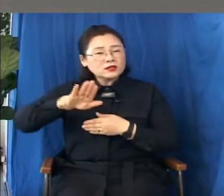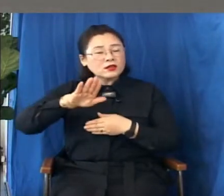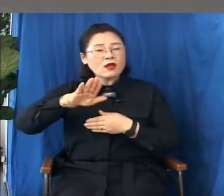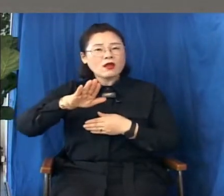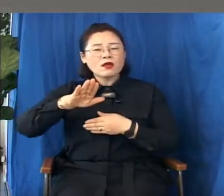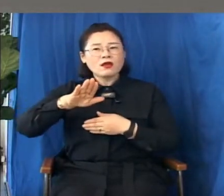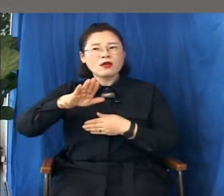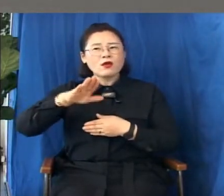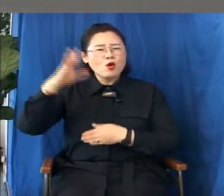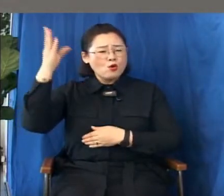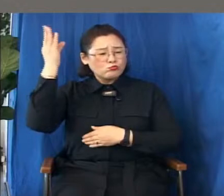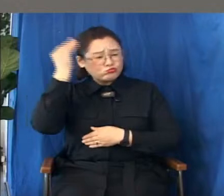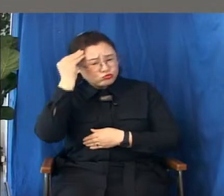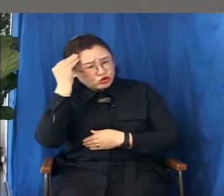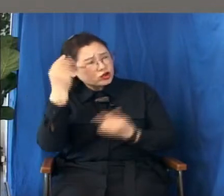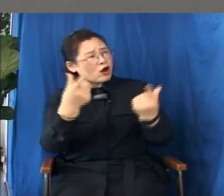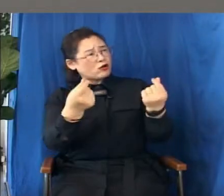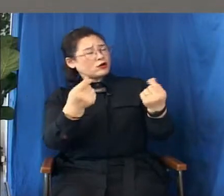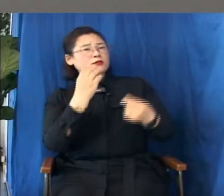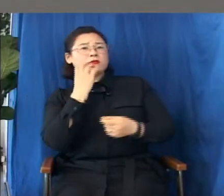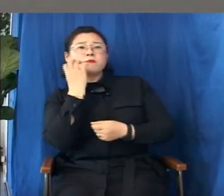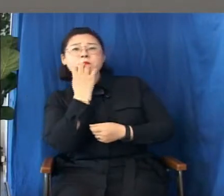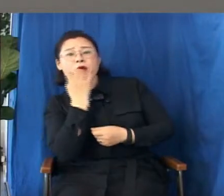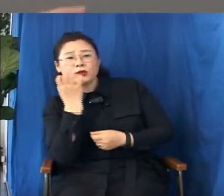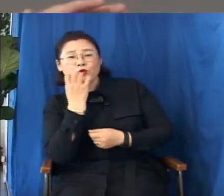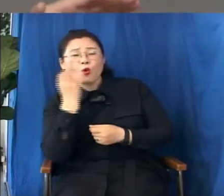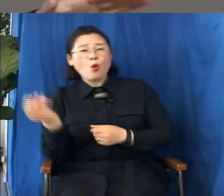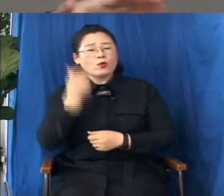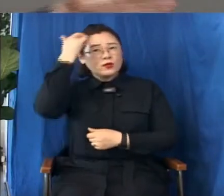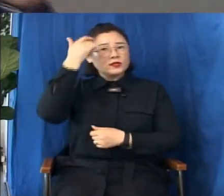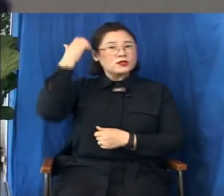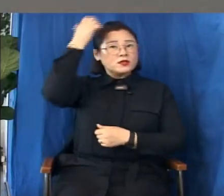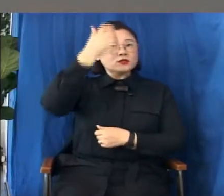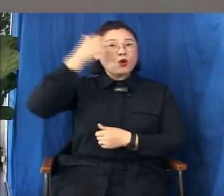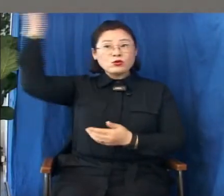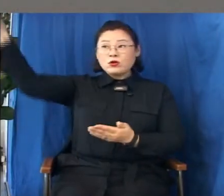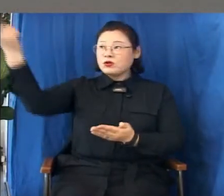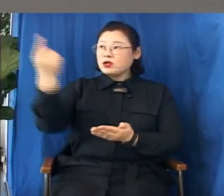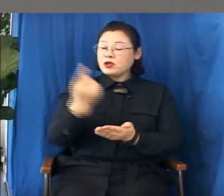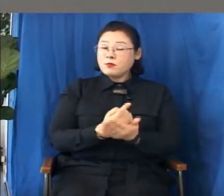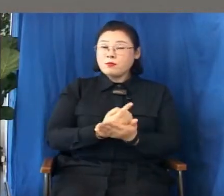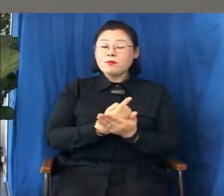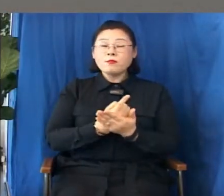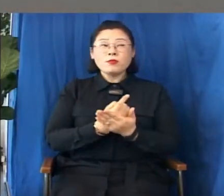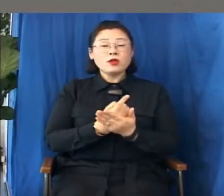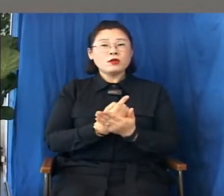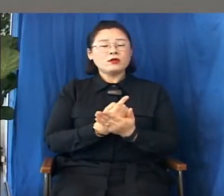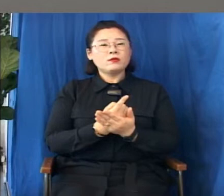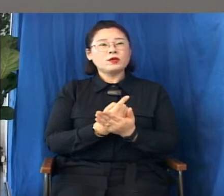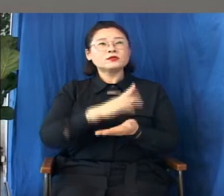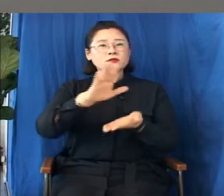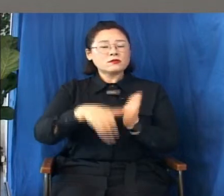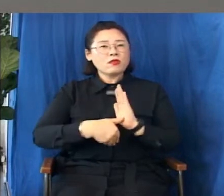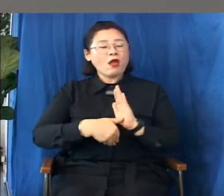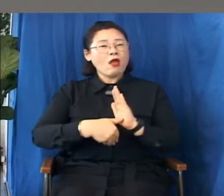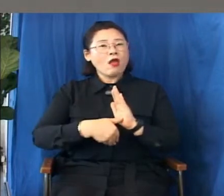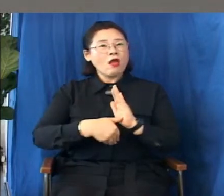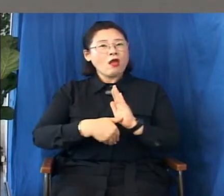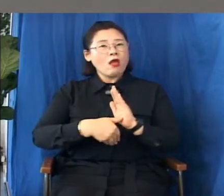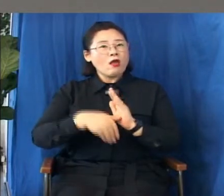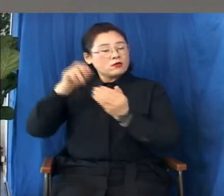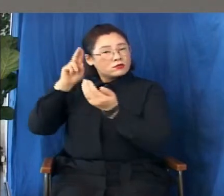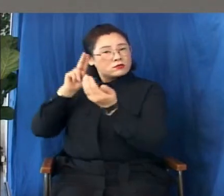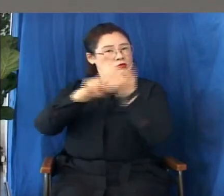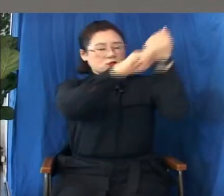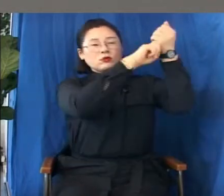무식쟁이들은 성령이 임하니까 뭐 거침없이 하나님의 능력들이 일어나는 거예요. 배우지